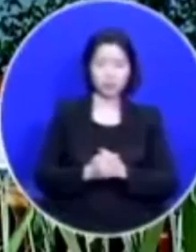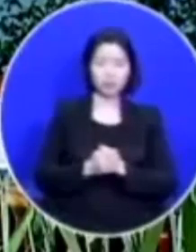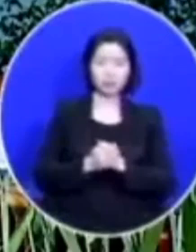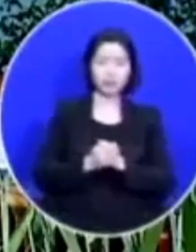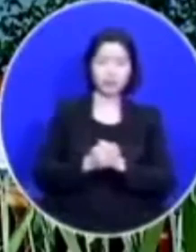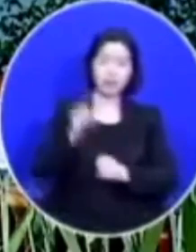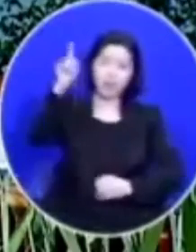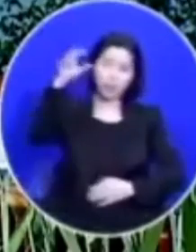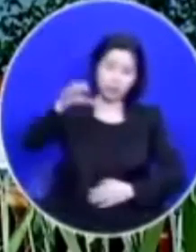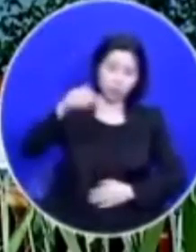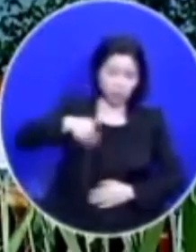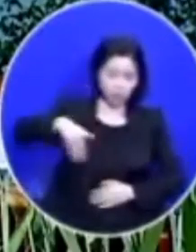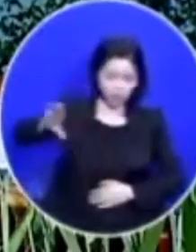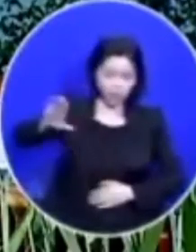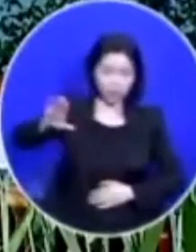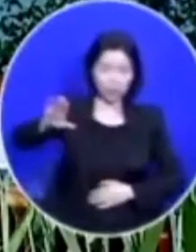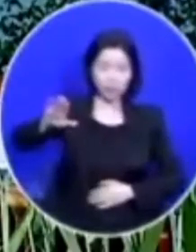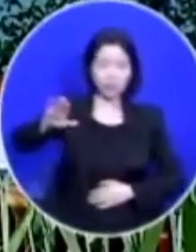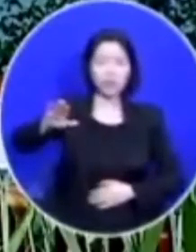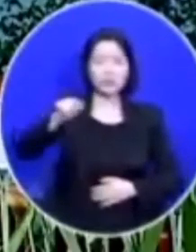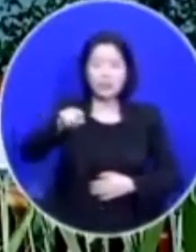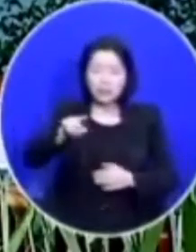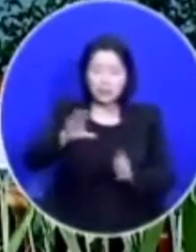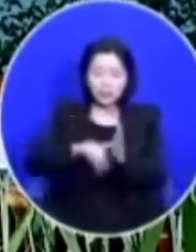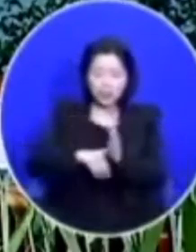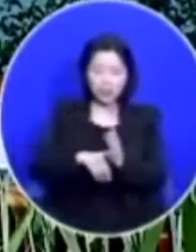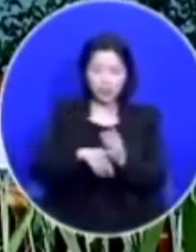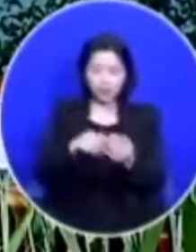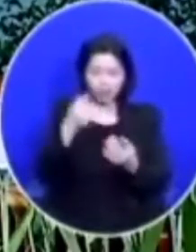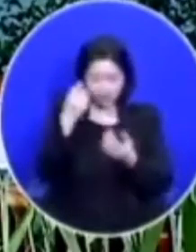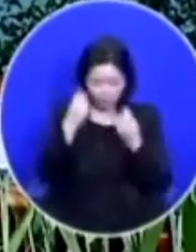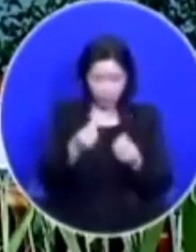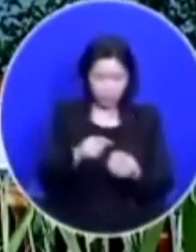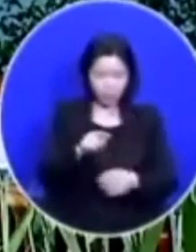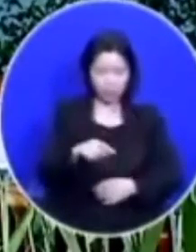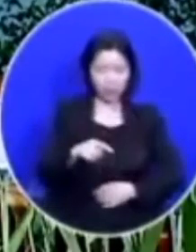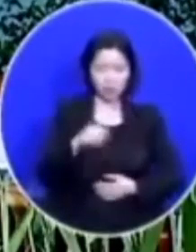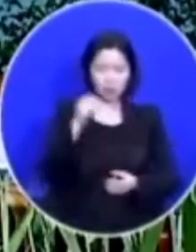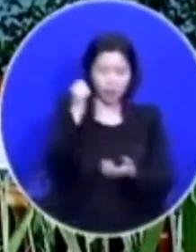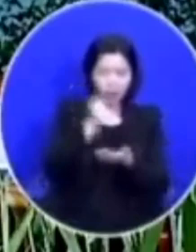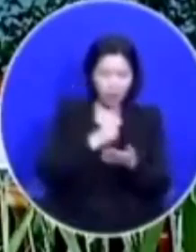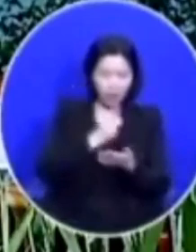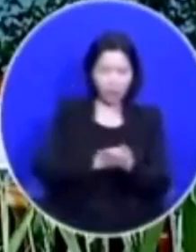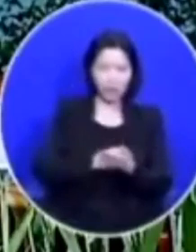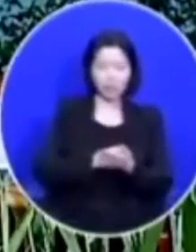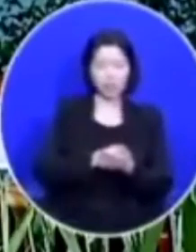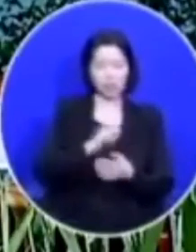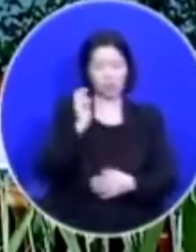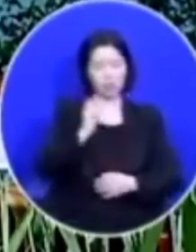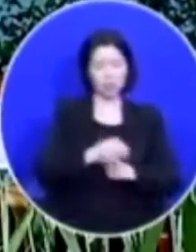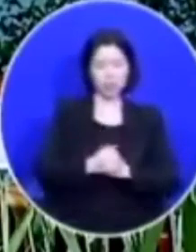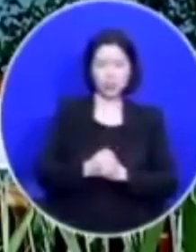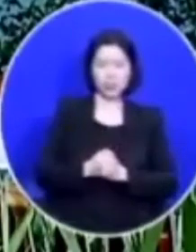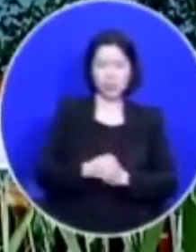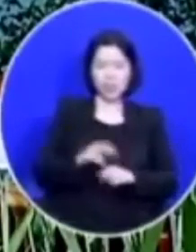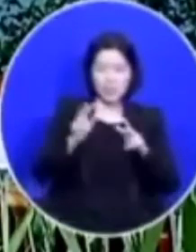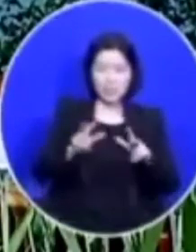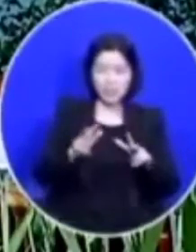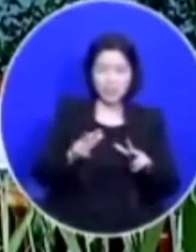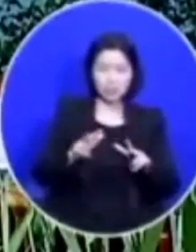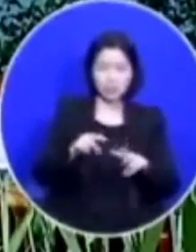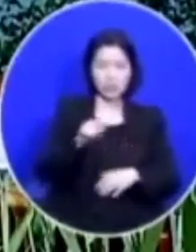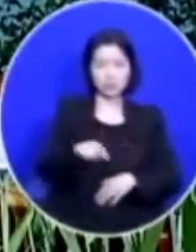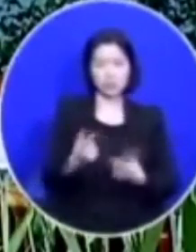천국에 갈 때에 가서야 그걸 깨닫고 후회하면 얼마나 안타깝습니다 까 지금 그렇게 될 수